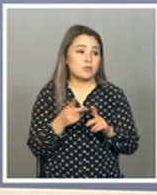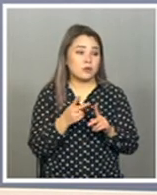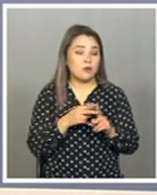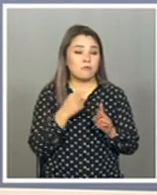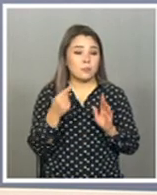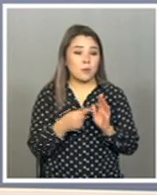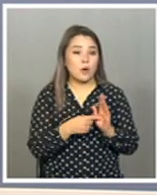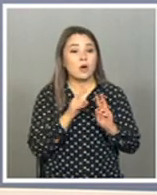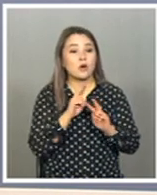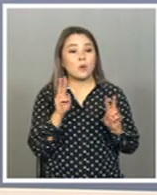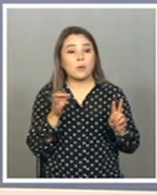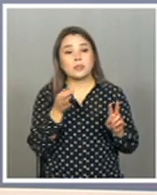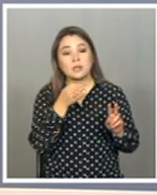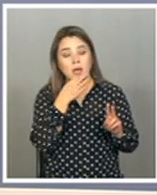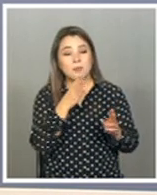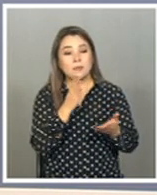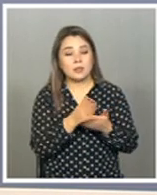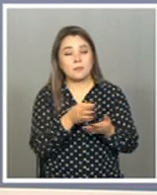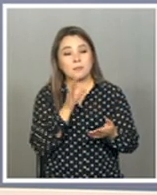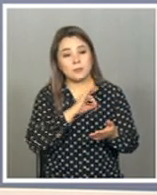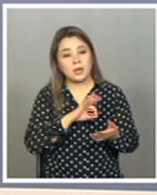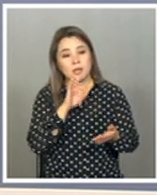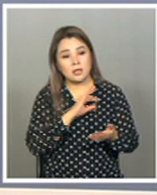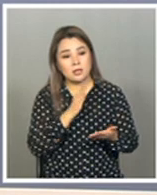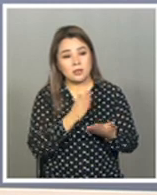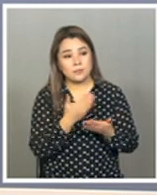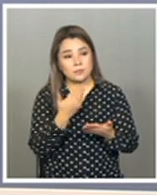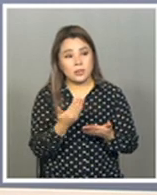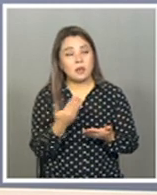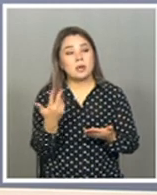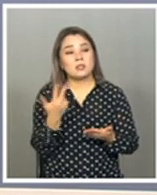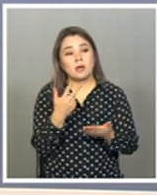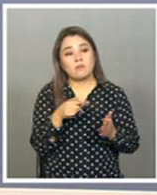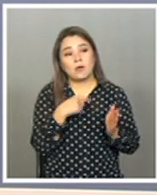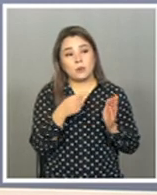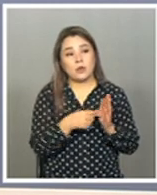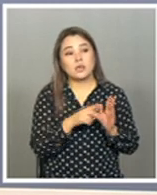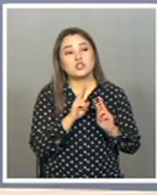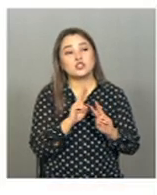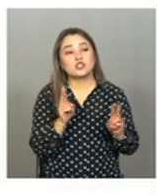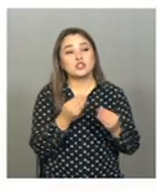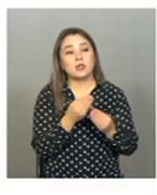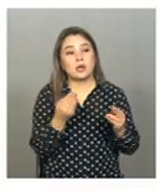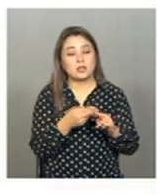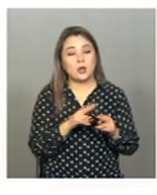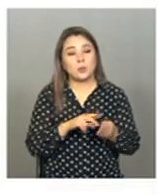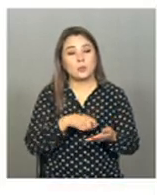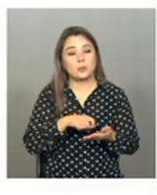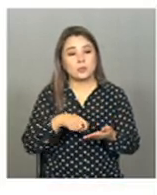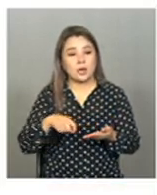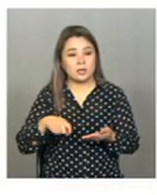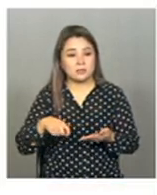Кому нравится пить лекарства? Третий вопрос. Чья это ручка?